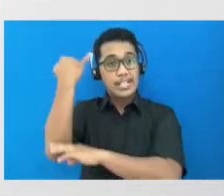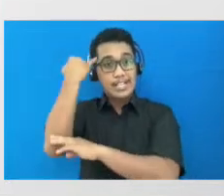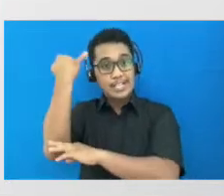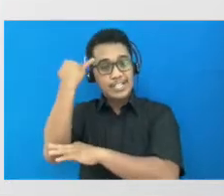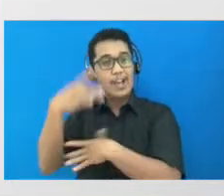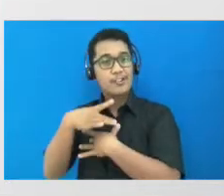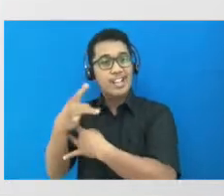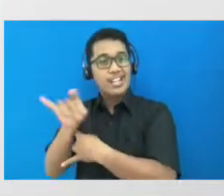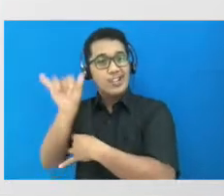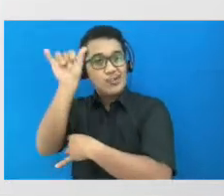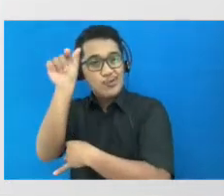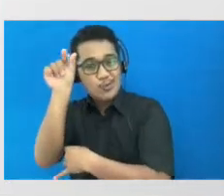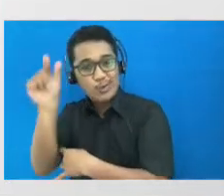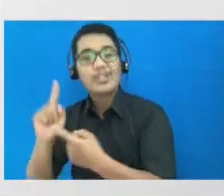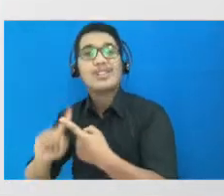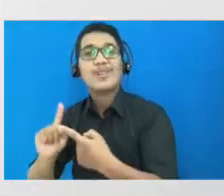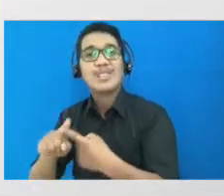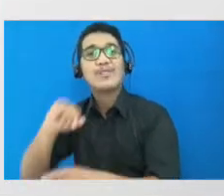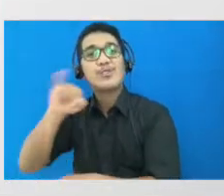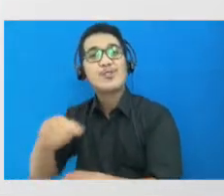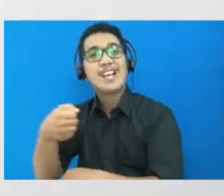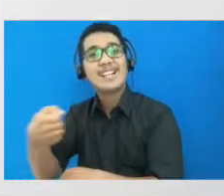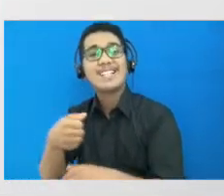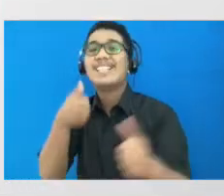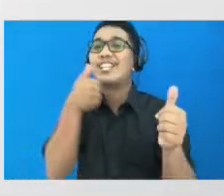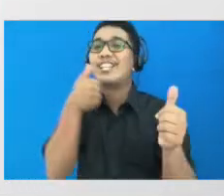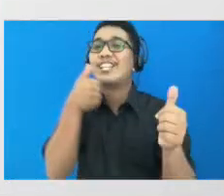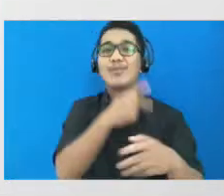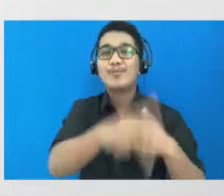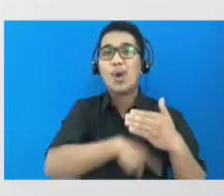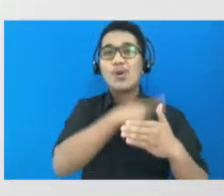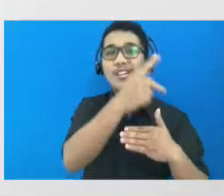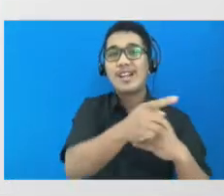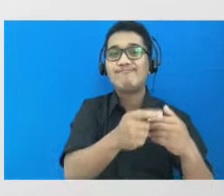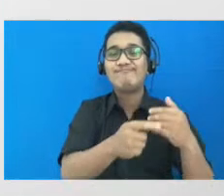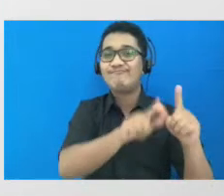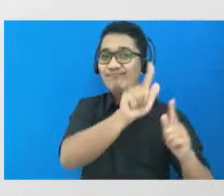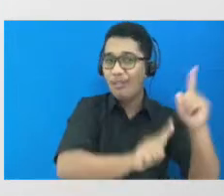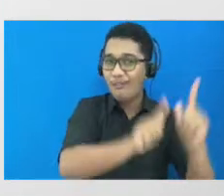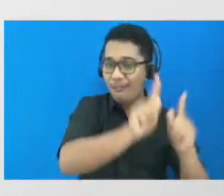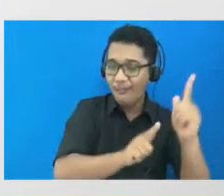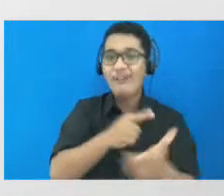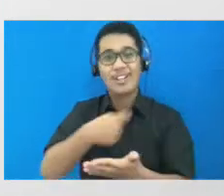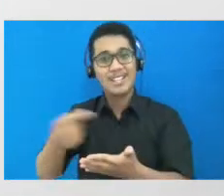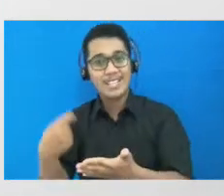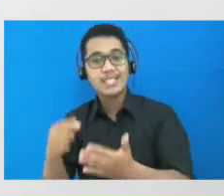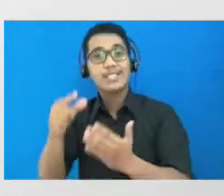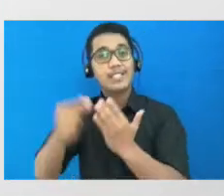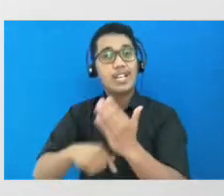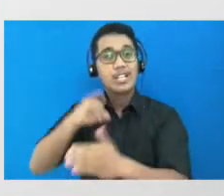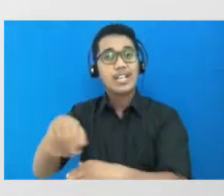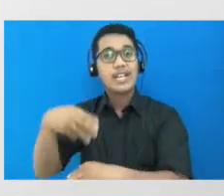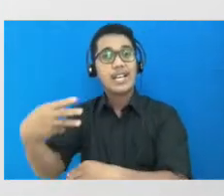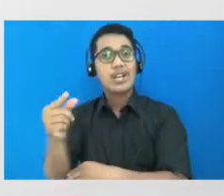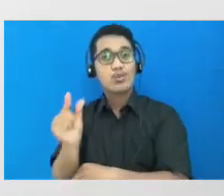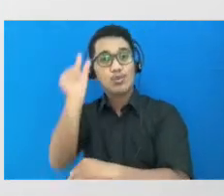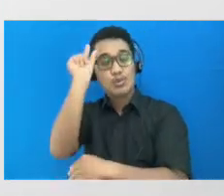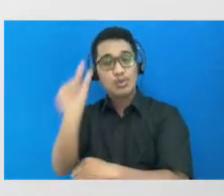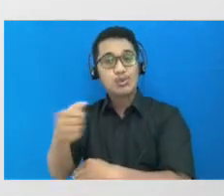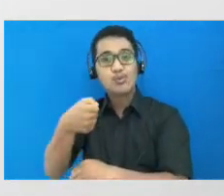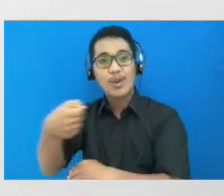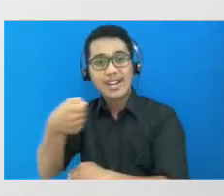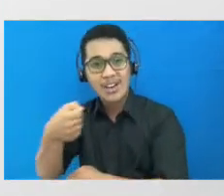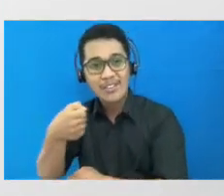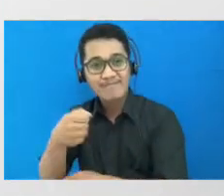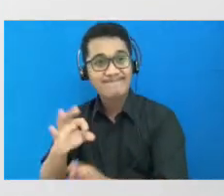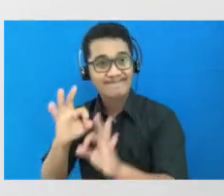rekan-rekan jurnalis untuk bisa mengikuti program kompetisi penulisan jurnalistik tahunan EU for Wartawan.